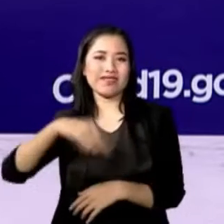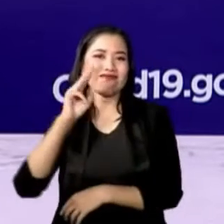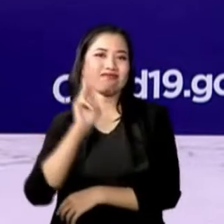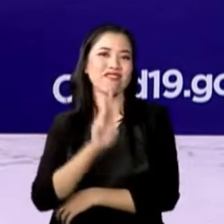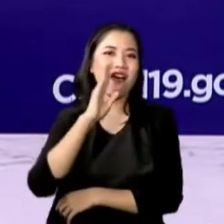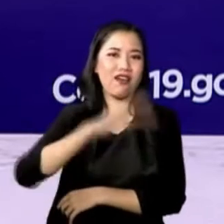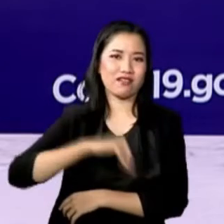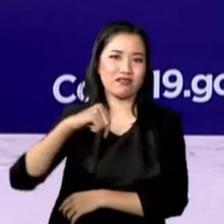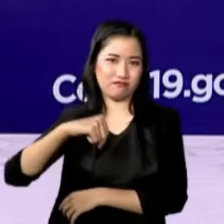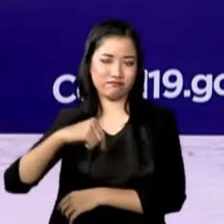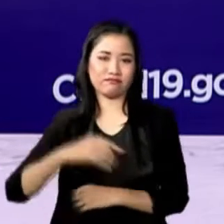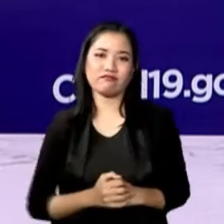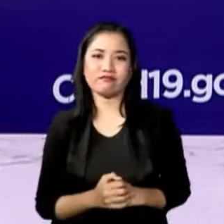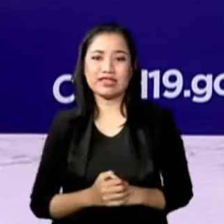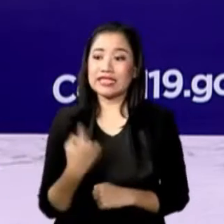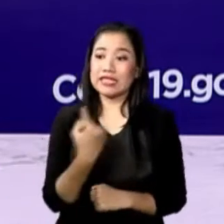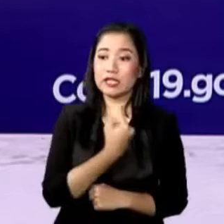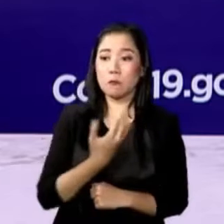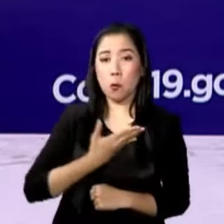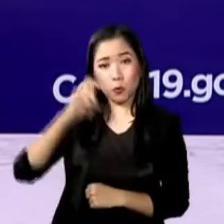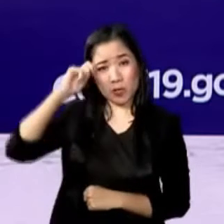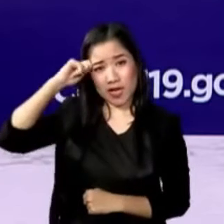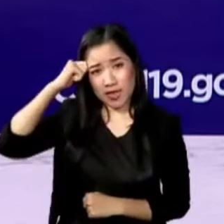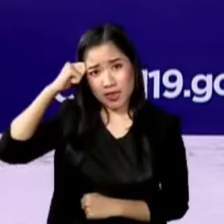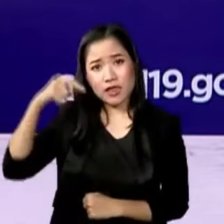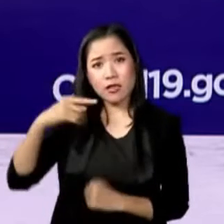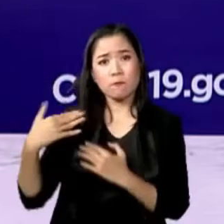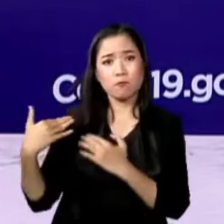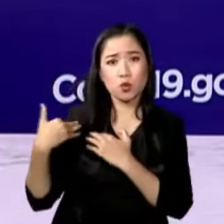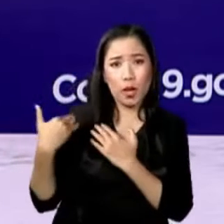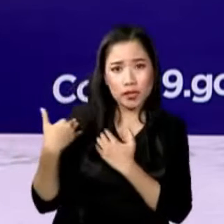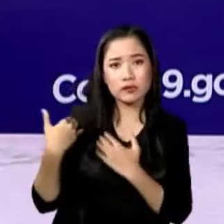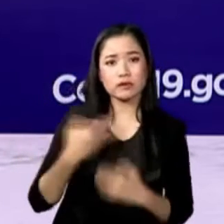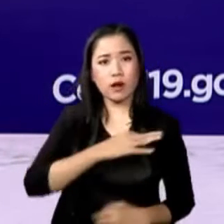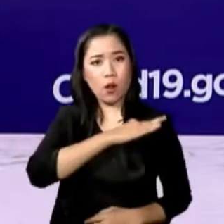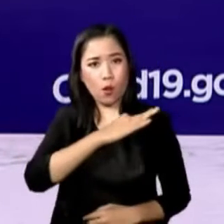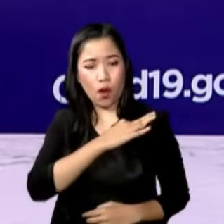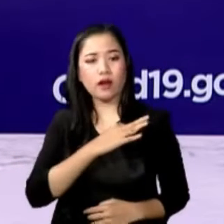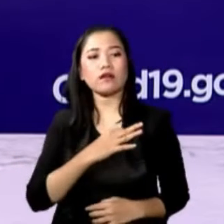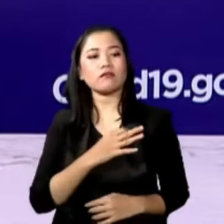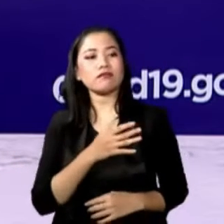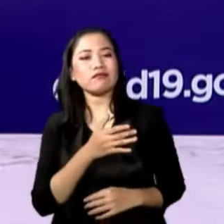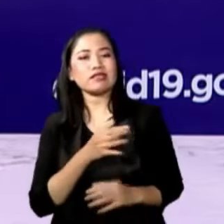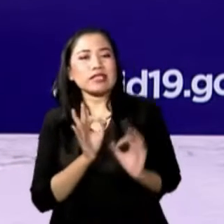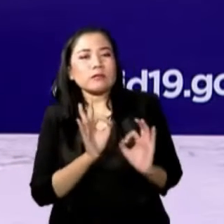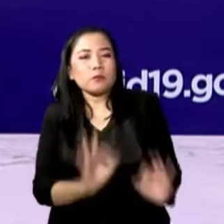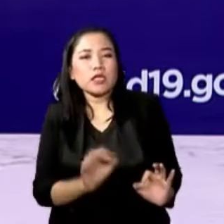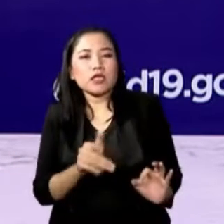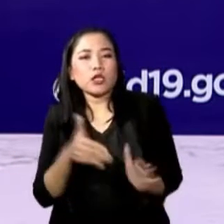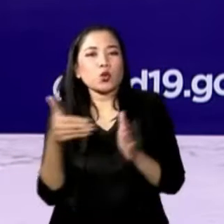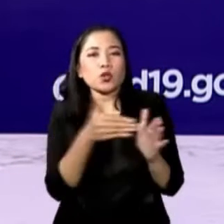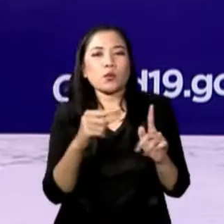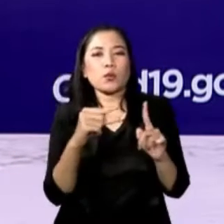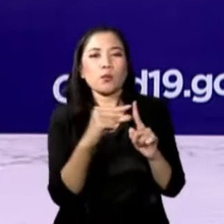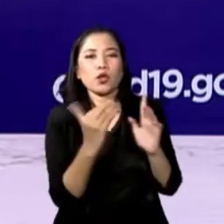ini. Kami ingatkan kembali agar petugas dan relawan dapat tetap disiplin menjalankan protokol